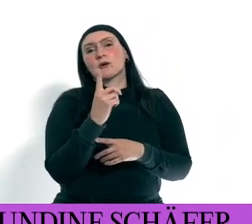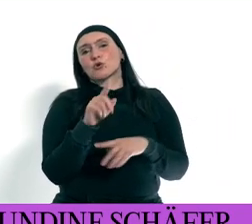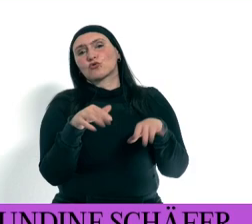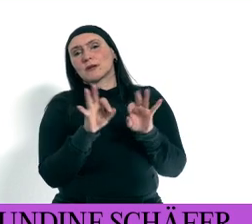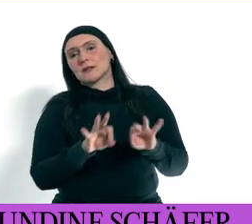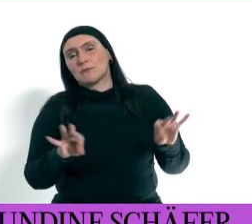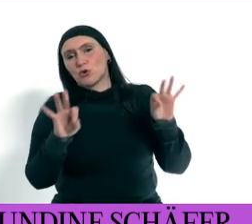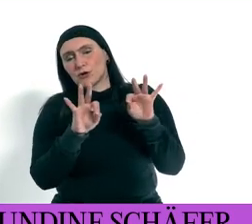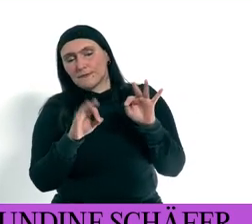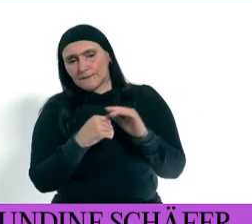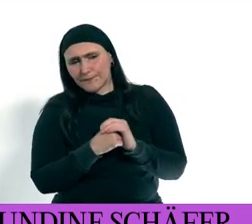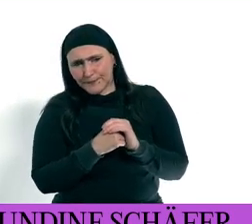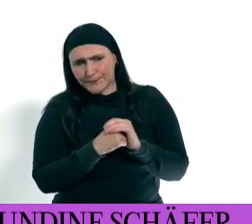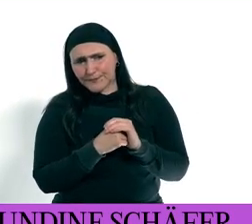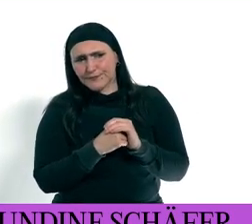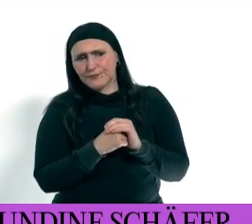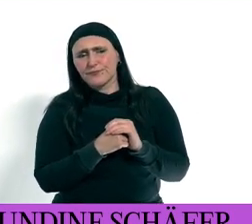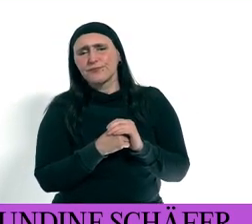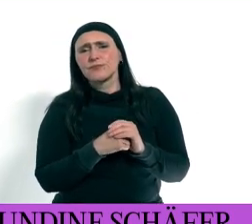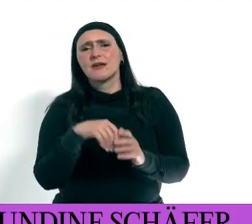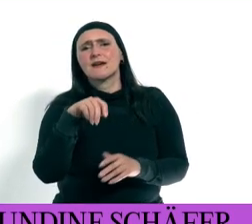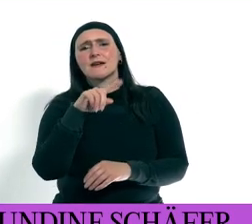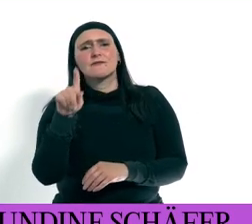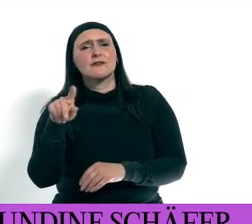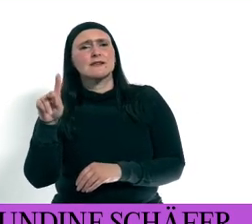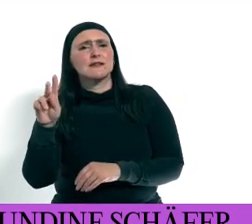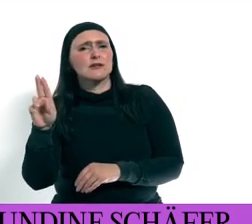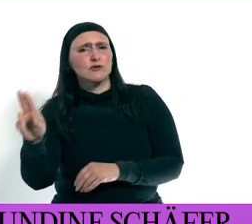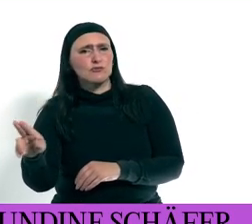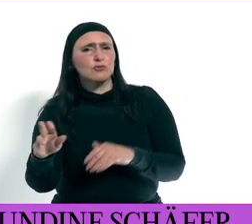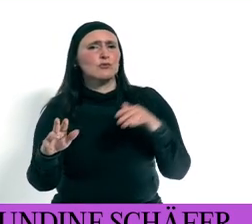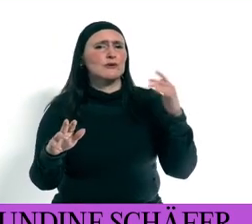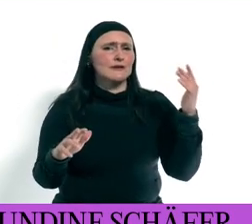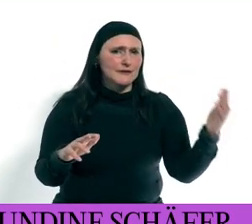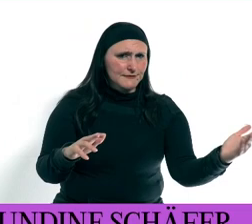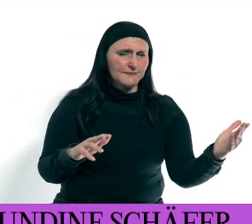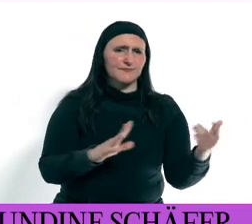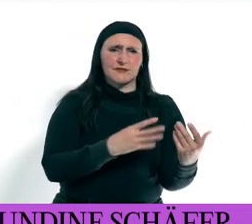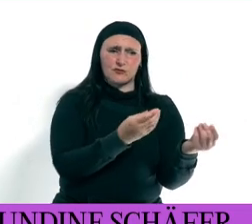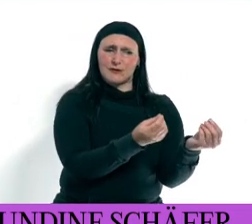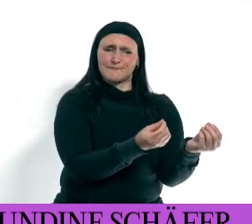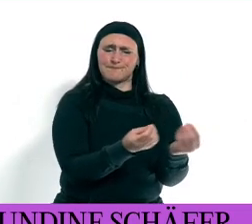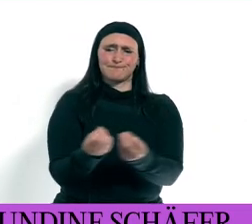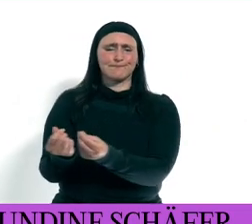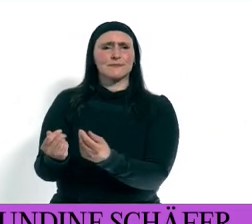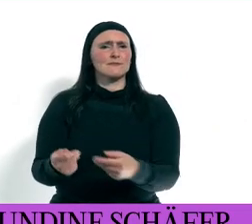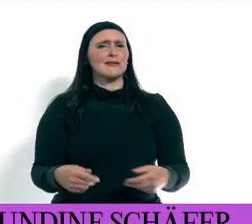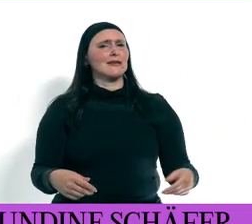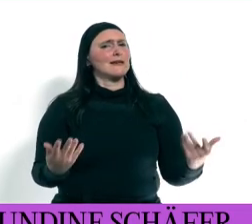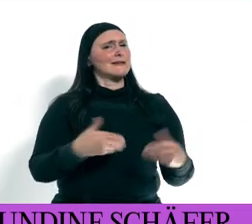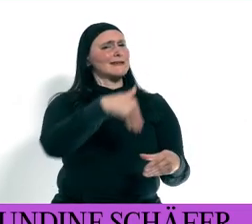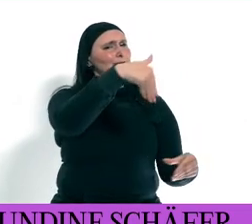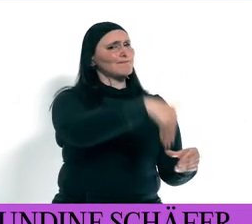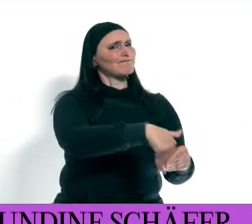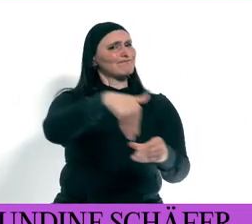whole. Essence of ZKU and Brito, and you just described. Da gibt es etwas ganz Wichtiges, was wirklich zu tun hat mit der